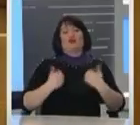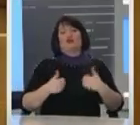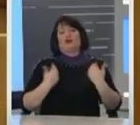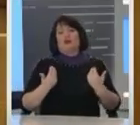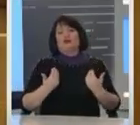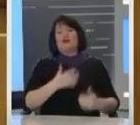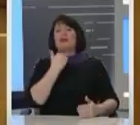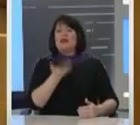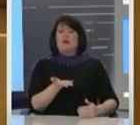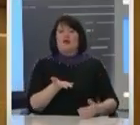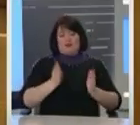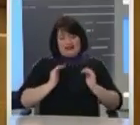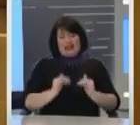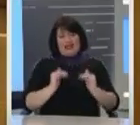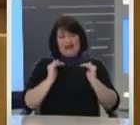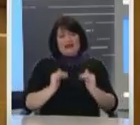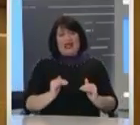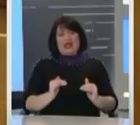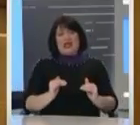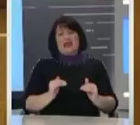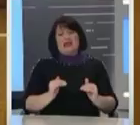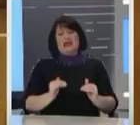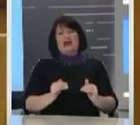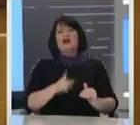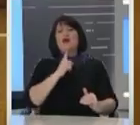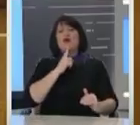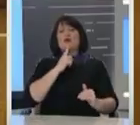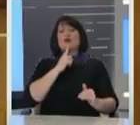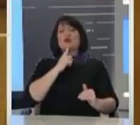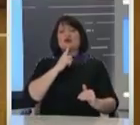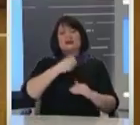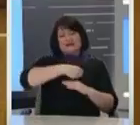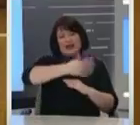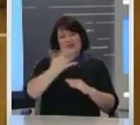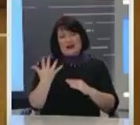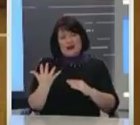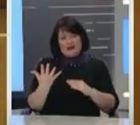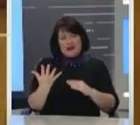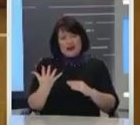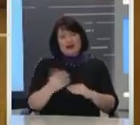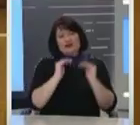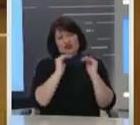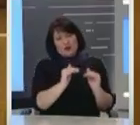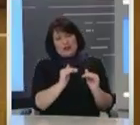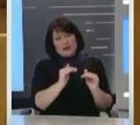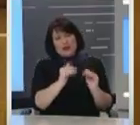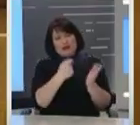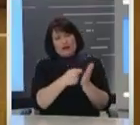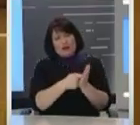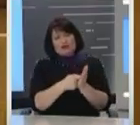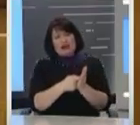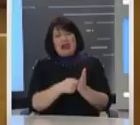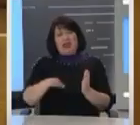να συνεχίσουμε να είμαστε η χώρα με τους σκανδιναβικούς φόρους, αλλά τις βαλκανικές